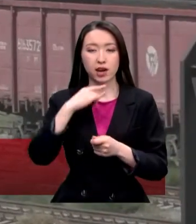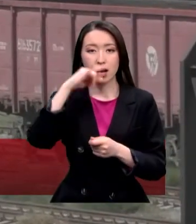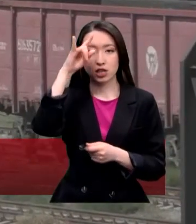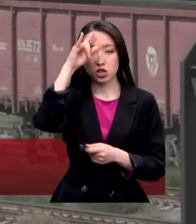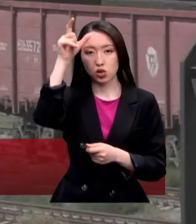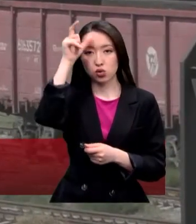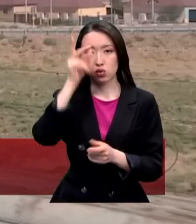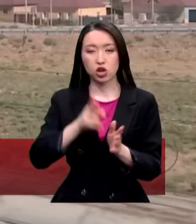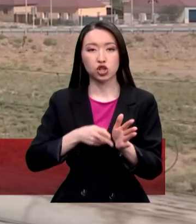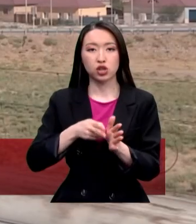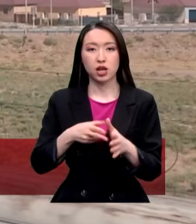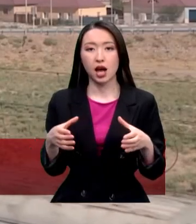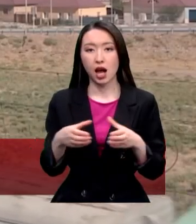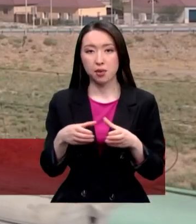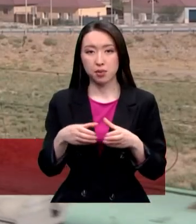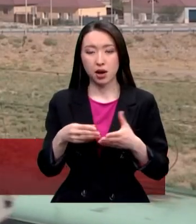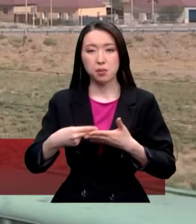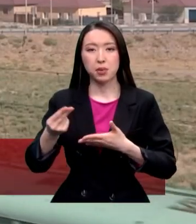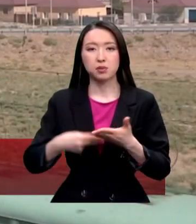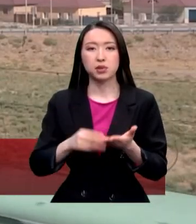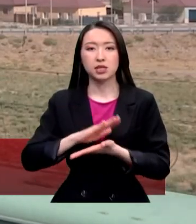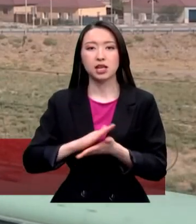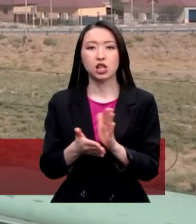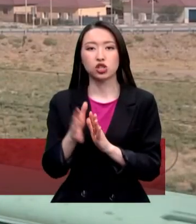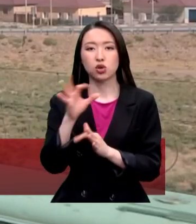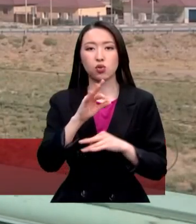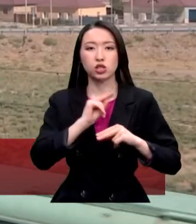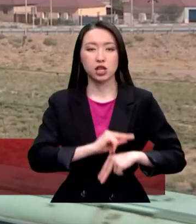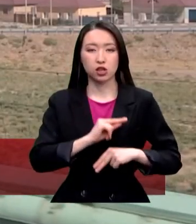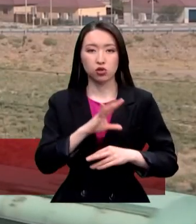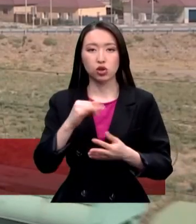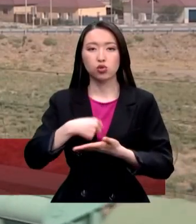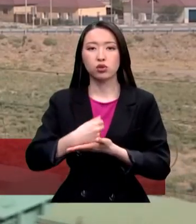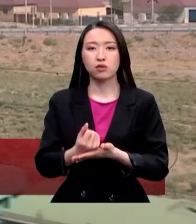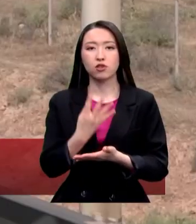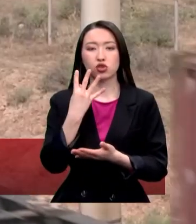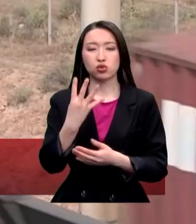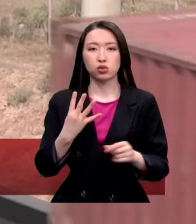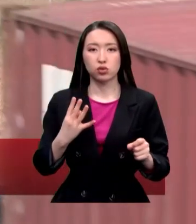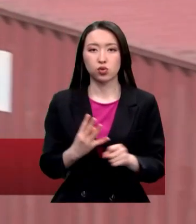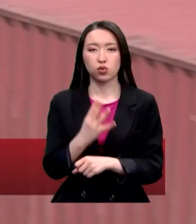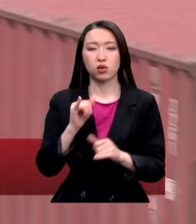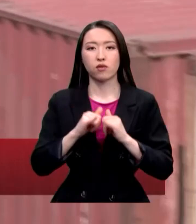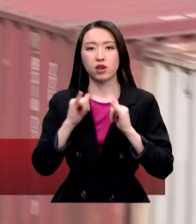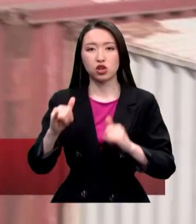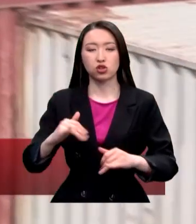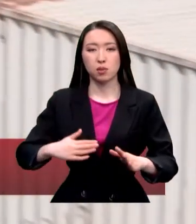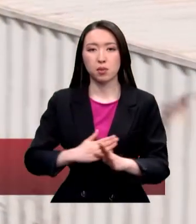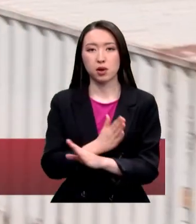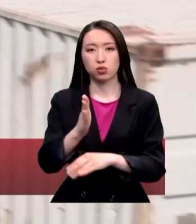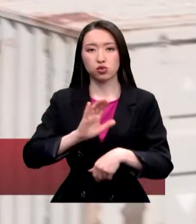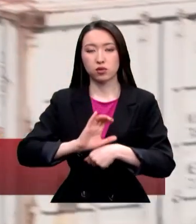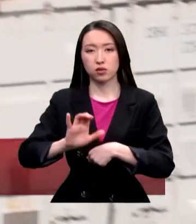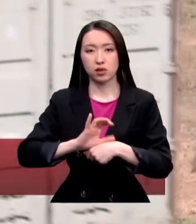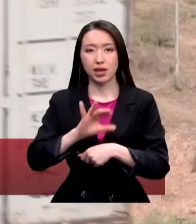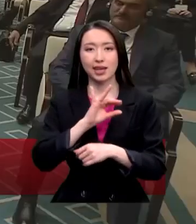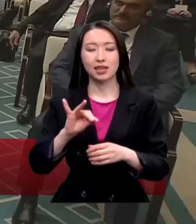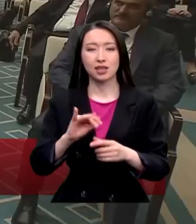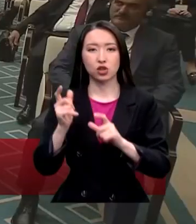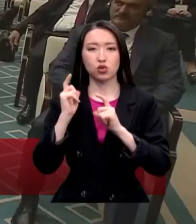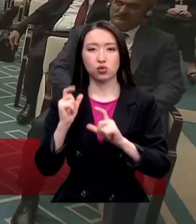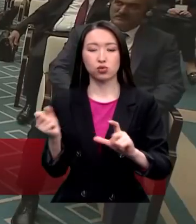турецкой железнодорожной компании подписали соглашение о сотрудничестве и утвердили 4-кратное увеличение пропускной способности и объема